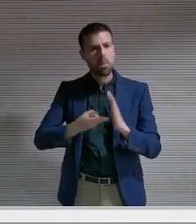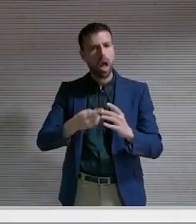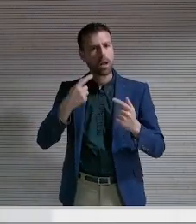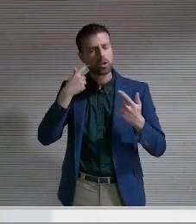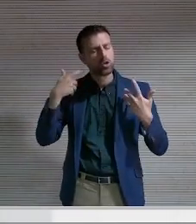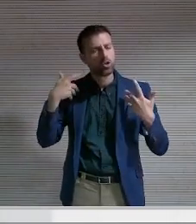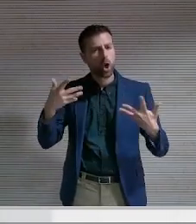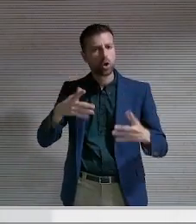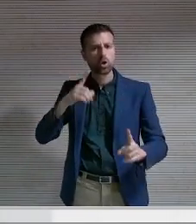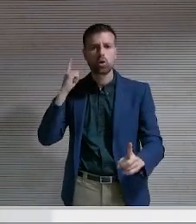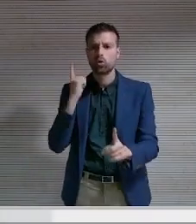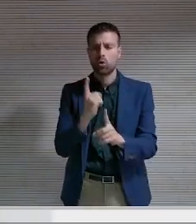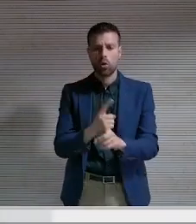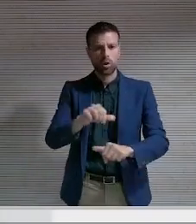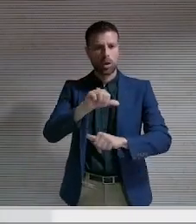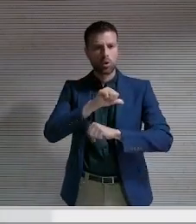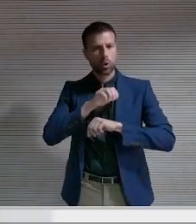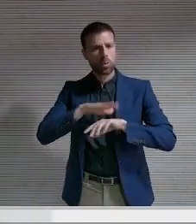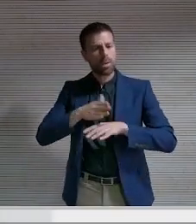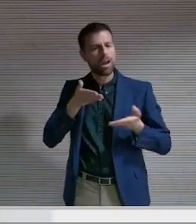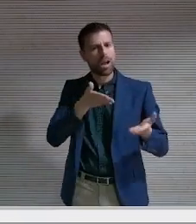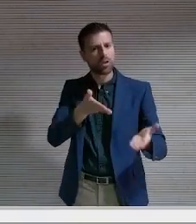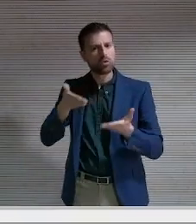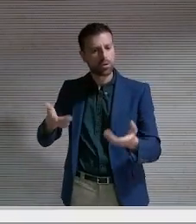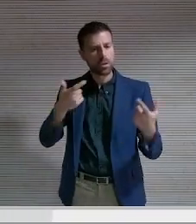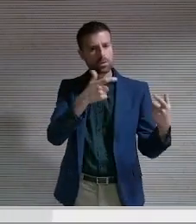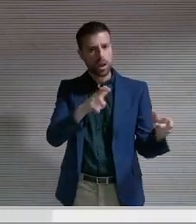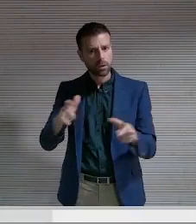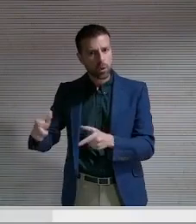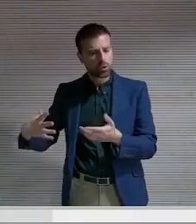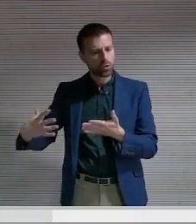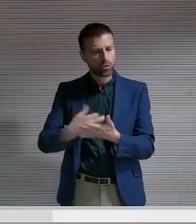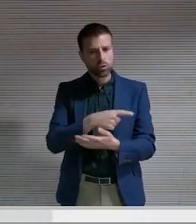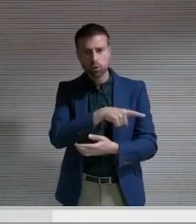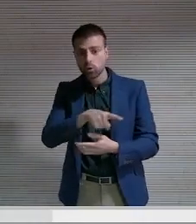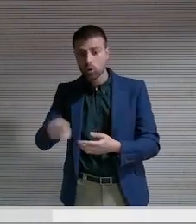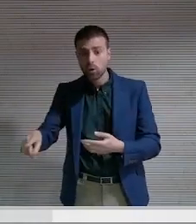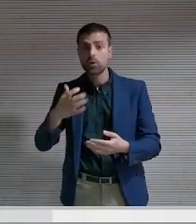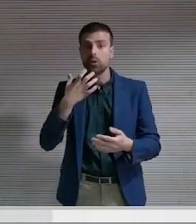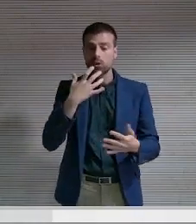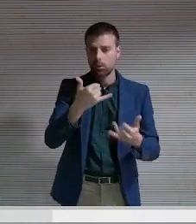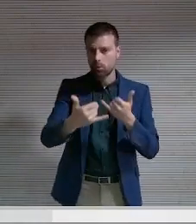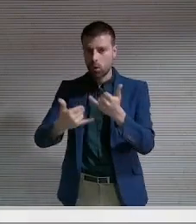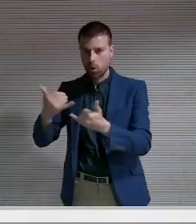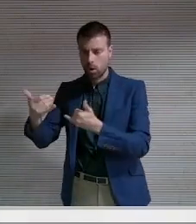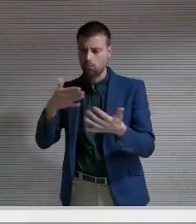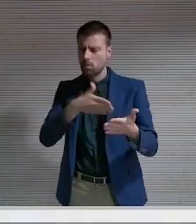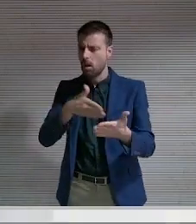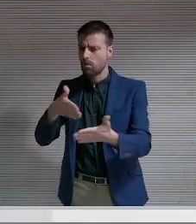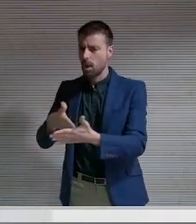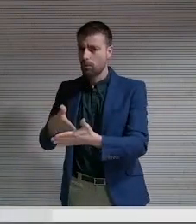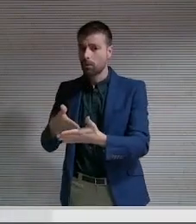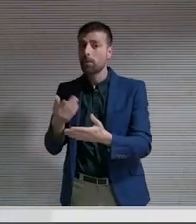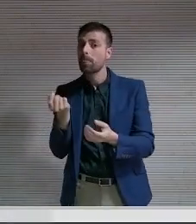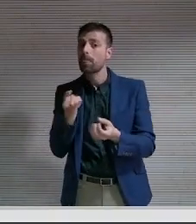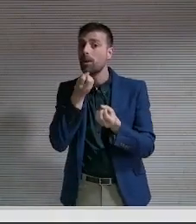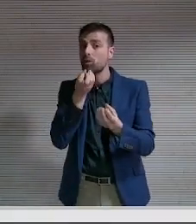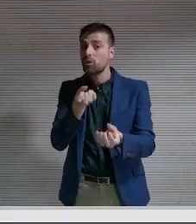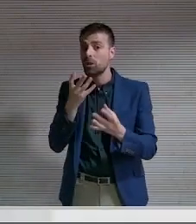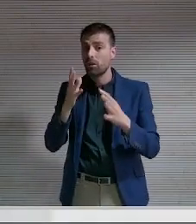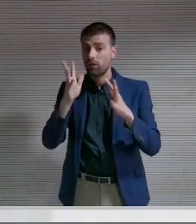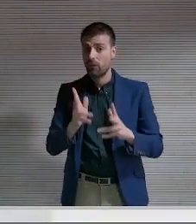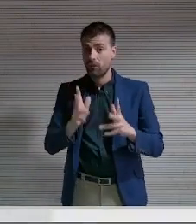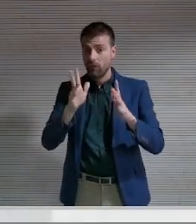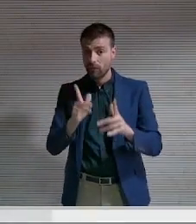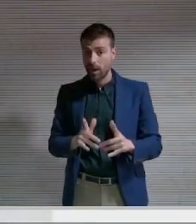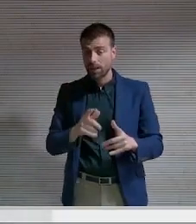contra l'atur per ajudar a tots aquells sectors amb més dificultats. Aquestes són les xifres, les dades d'aquest mes